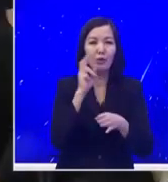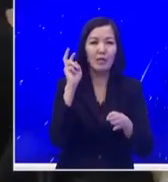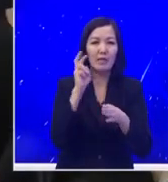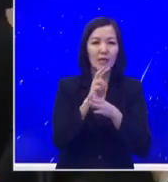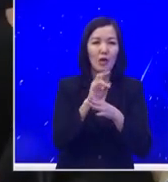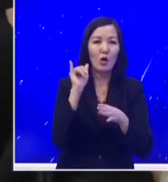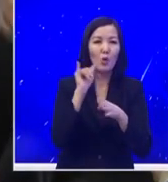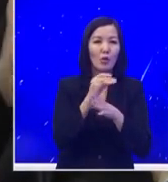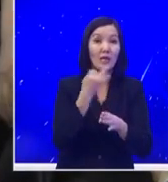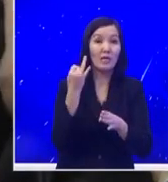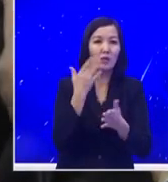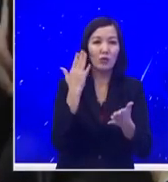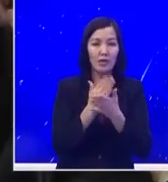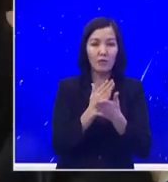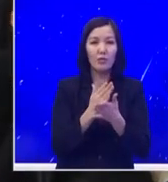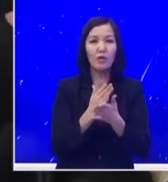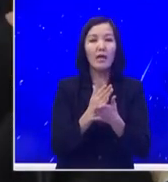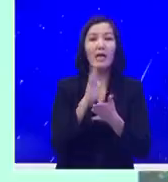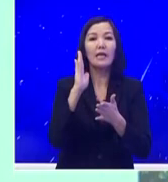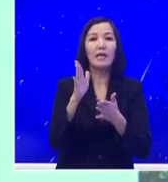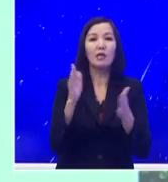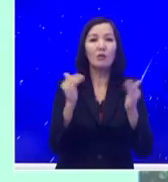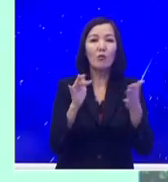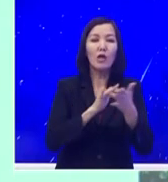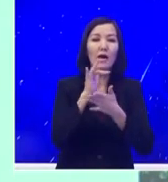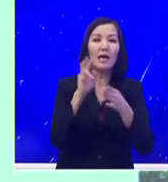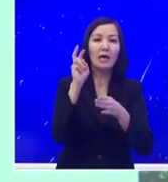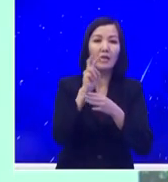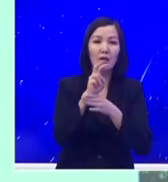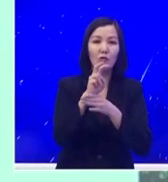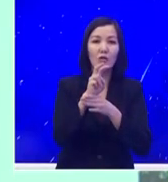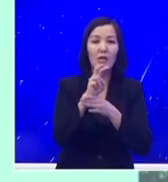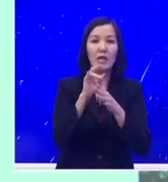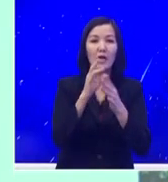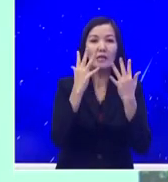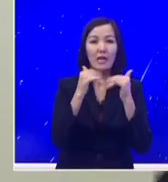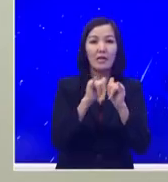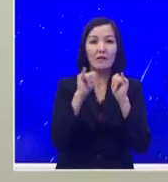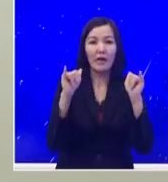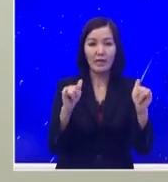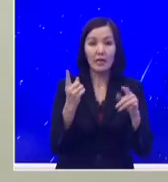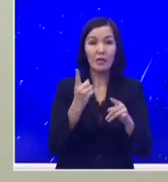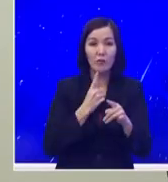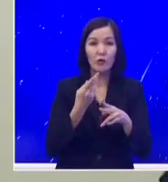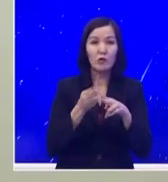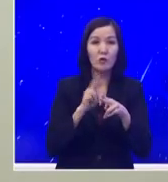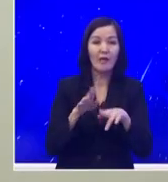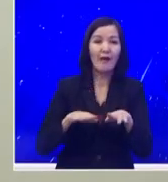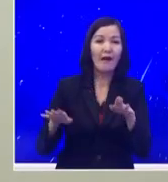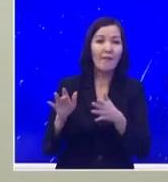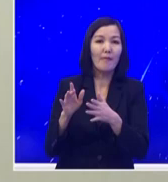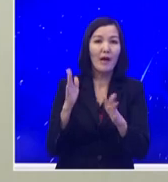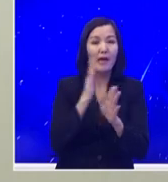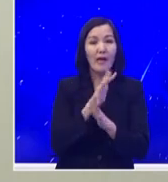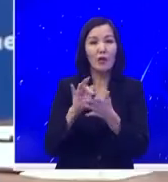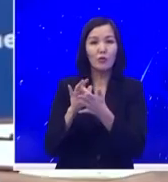келетін қонақтар қызығушылық танытып отыр. Келешекте моноқалаға келушілер саны артады деп күтілуде. Сондай-ақ аймақта